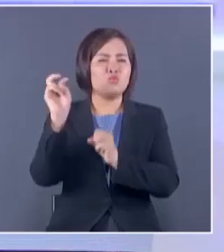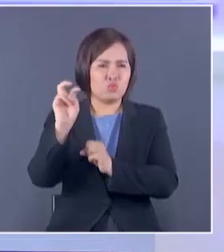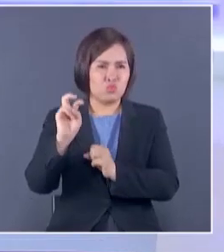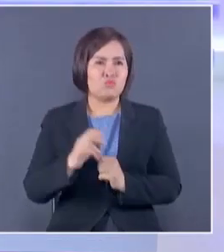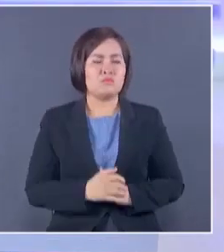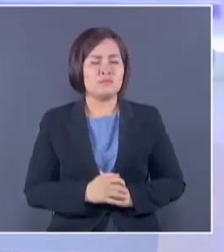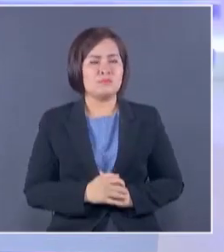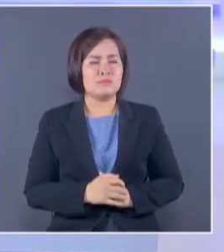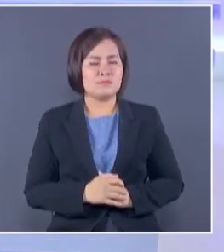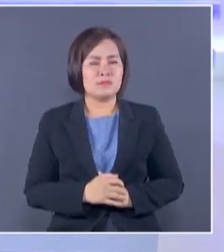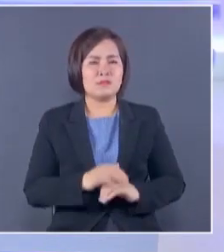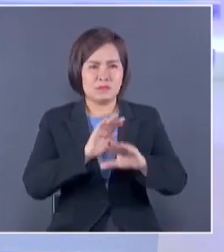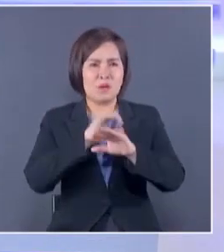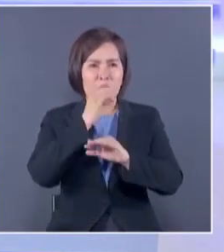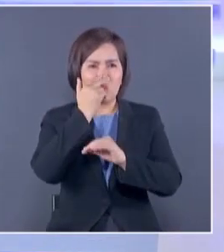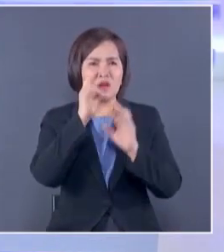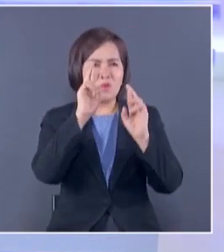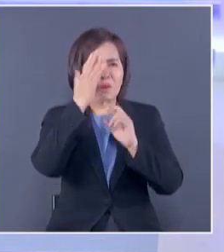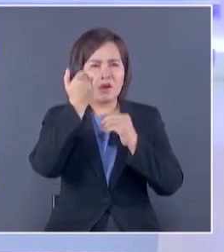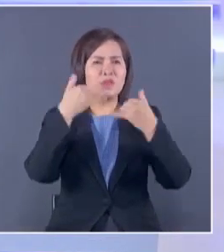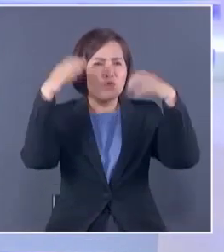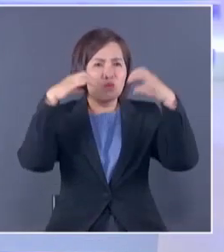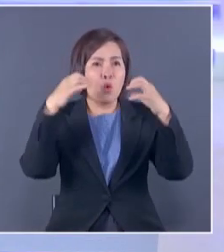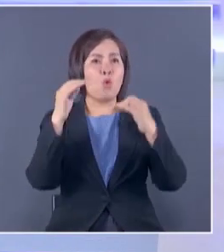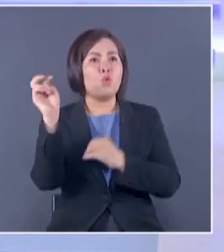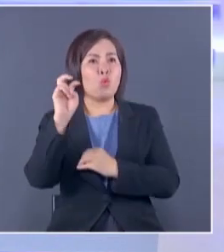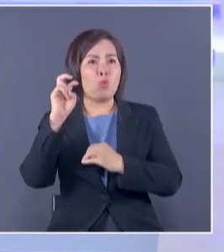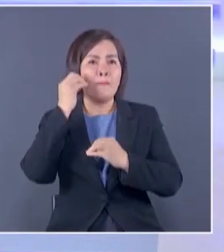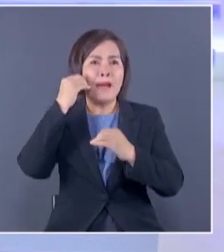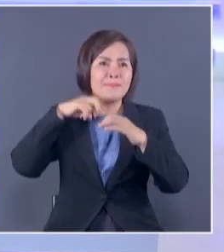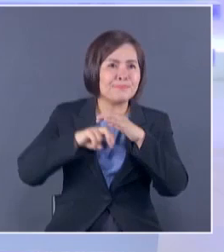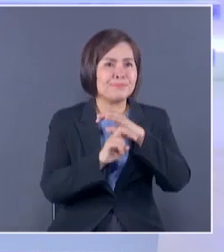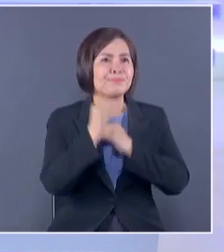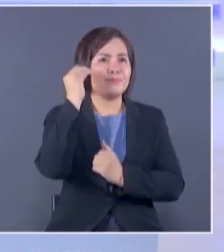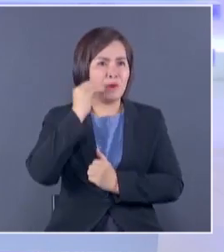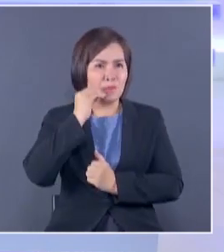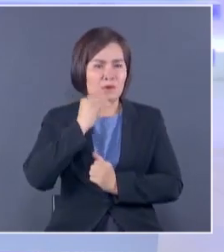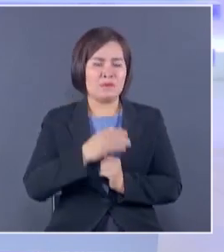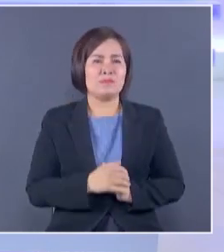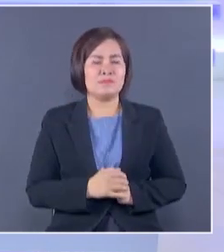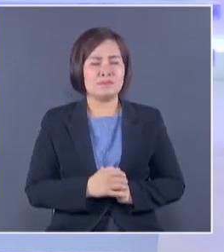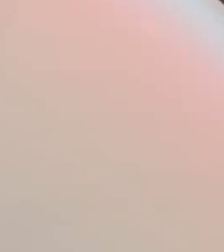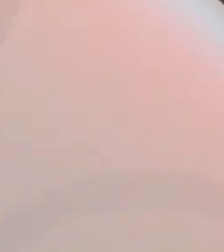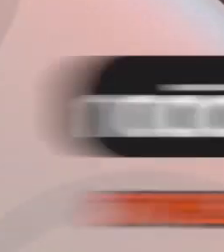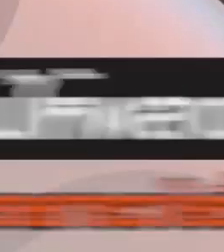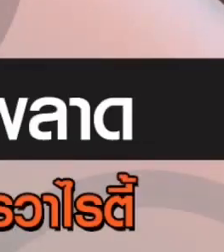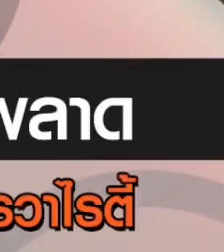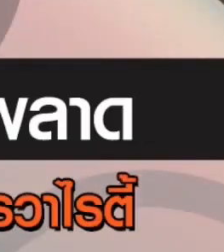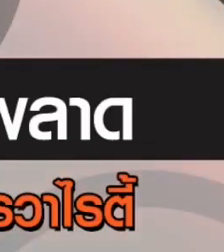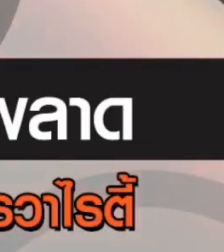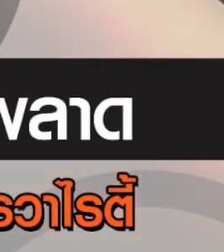ไปนะฮะ ช่วงนี้ต้องระมัดระวังนะคะหน้าฝนพวกงูต่างๆนี่ชอบเลื้อยเข้ามาหลบในบ้านหา ที่อุ่นๆนะ ค่ะ